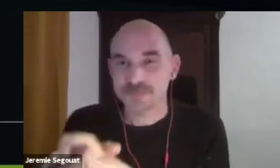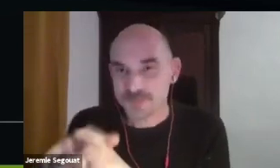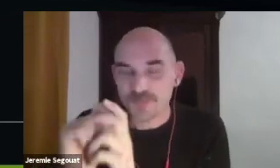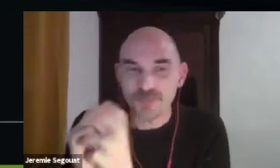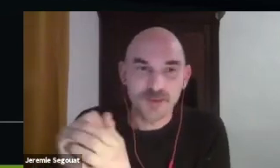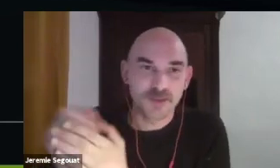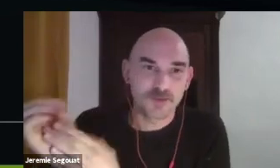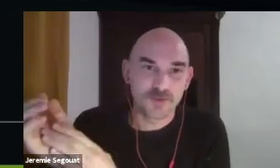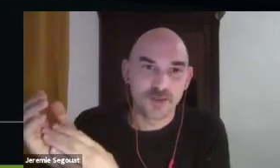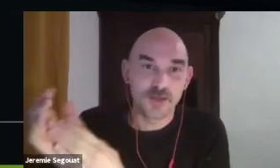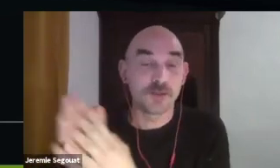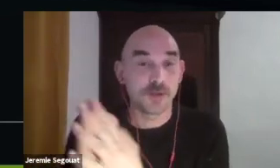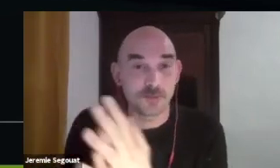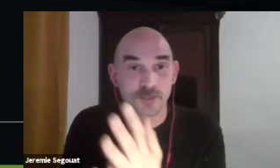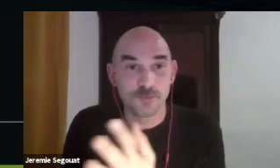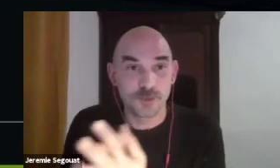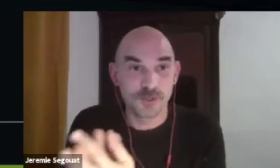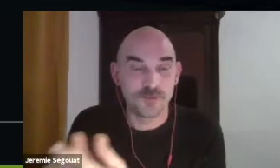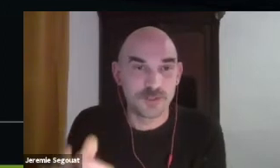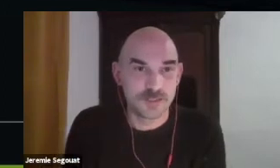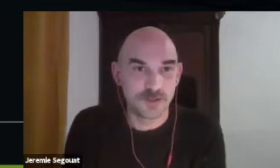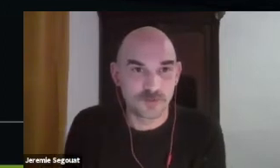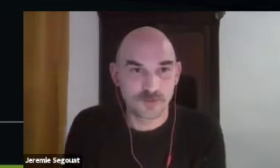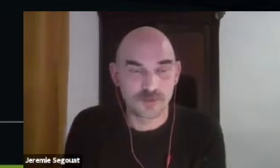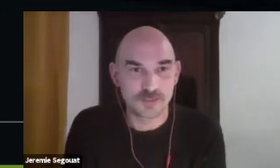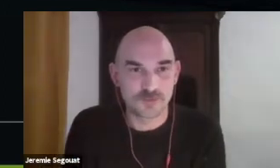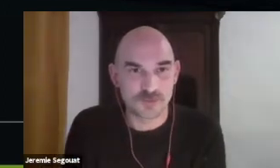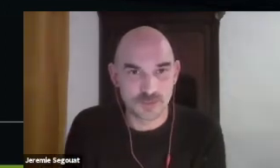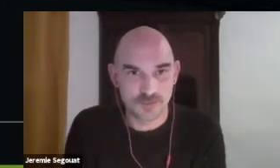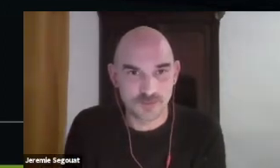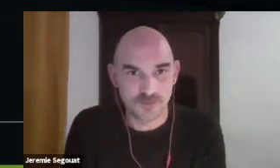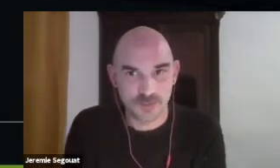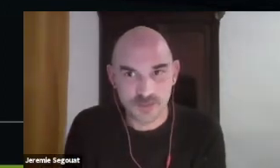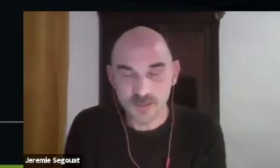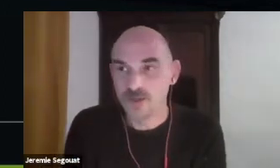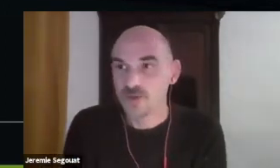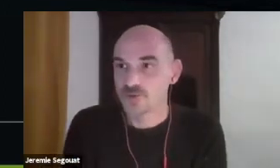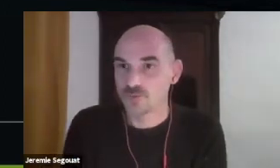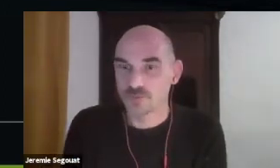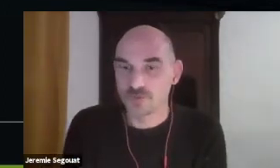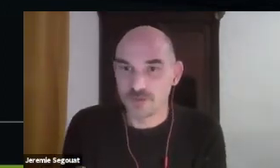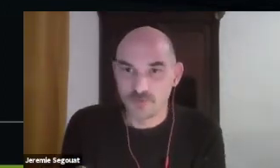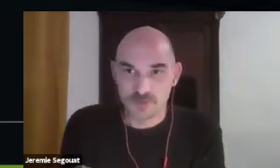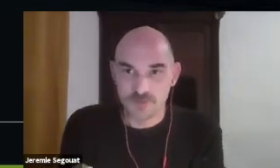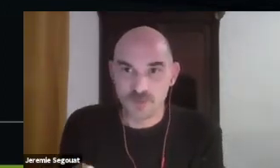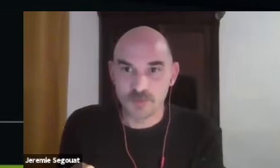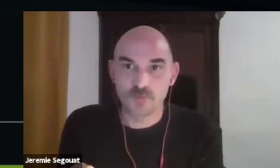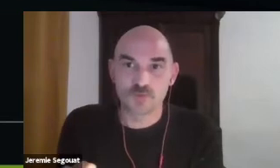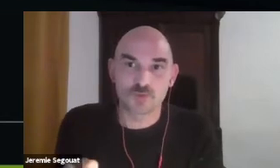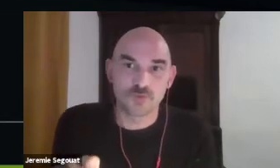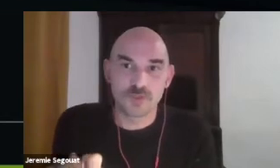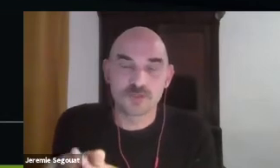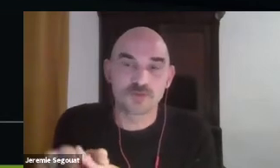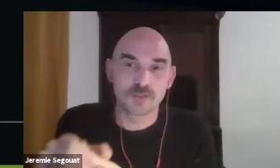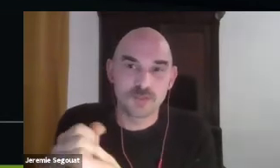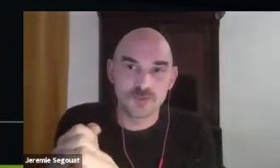alors les paramètres manuels utilisés en langue des signes française tactile sont effectivement les mêmes que